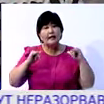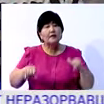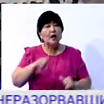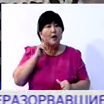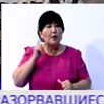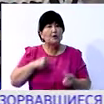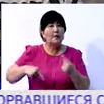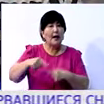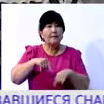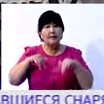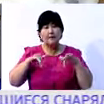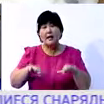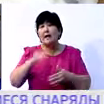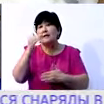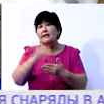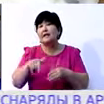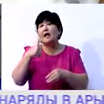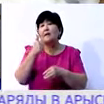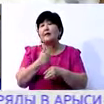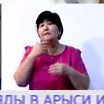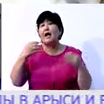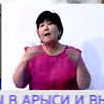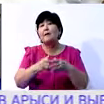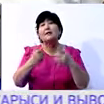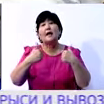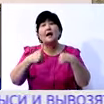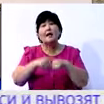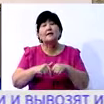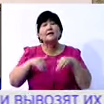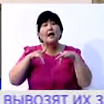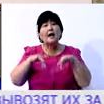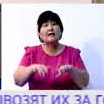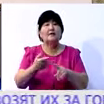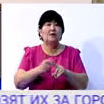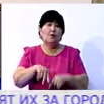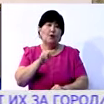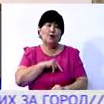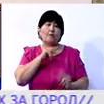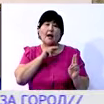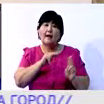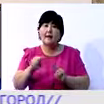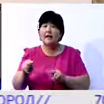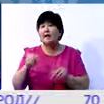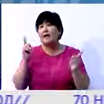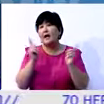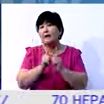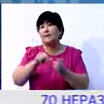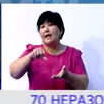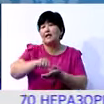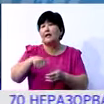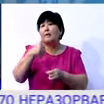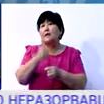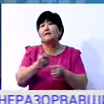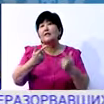молодежного предпринимательства. Задача первичных партийных организаций – организовать эту работу и контролировать. На встрече с членами